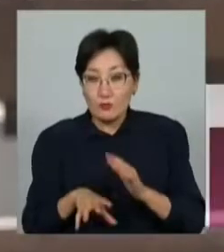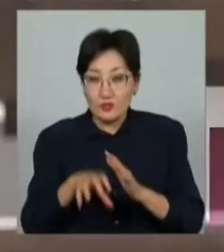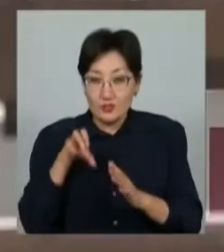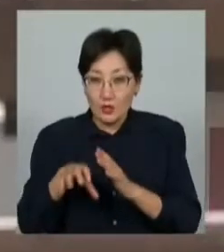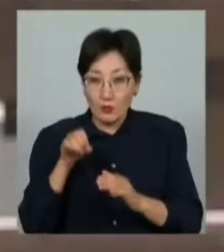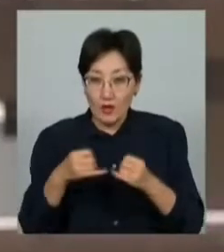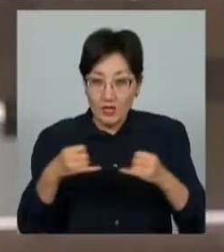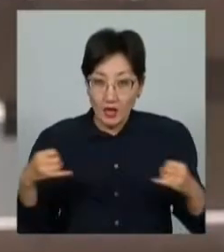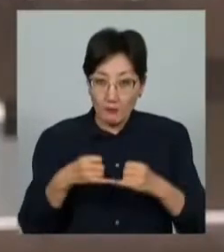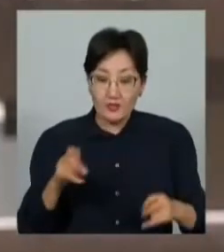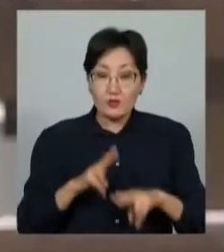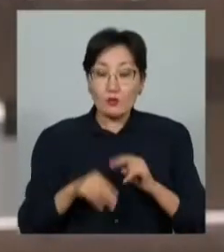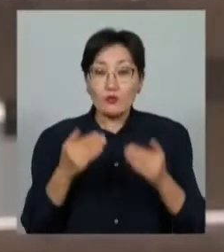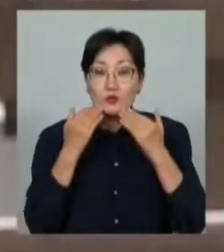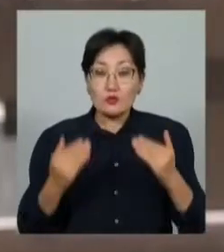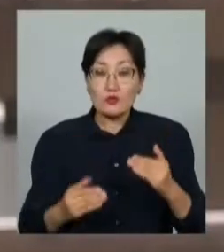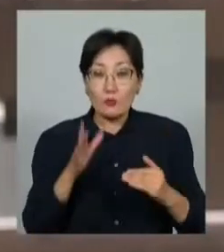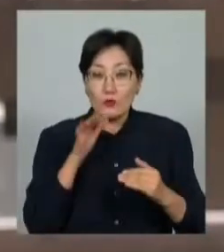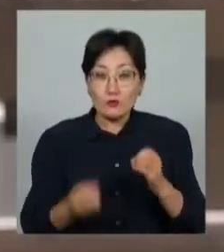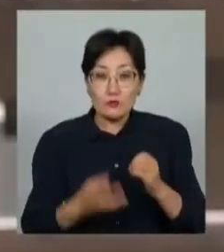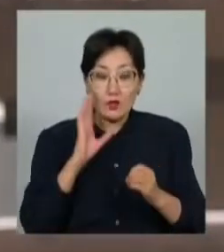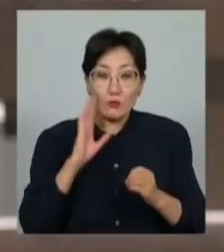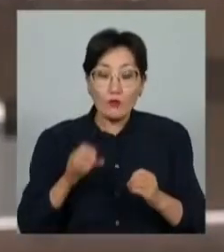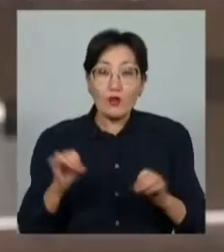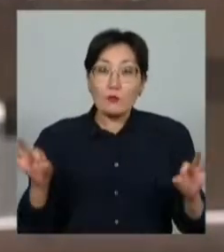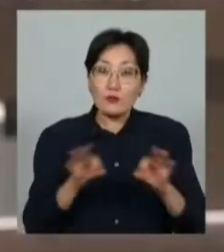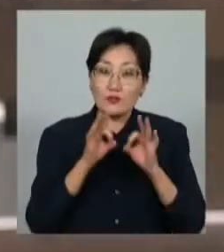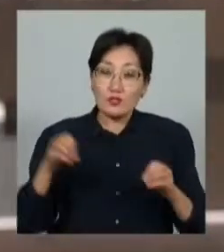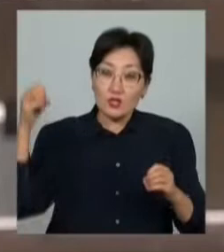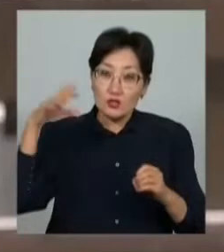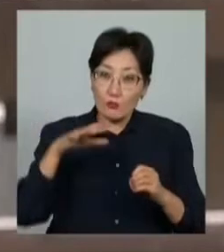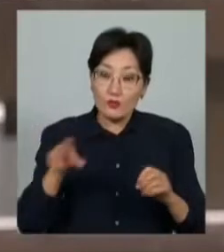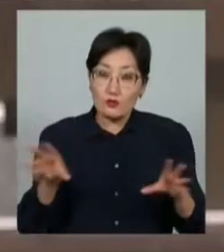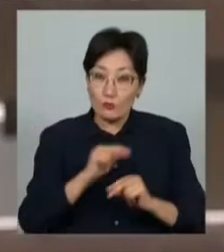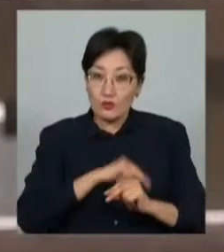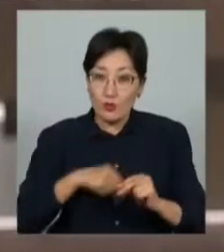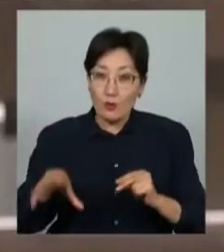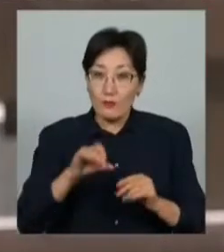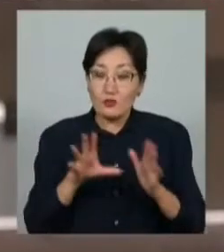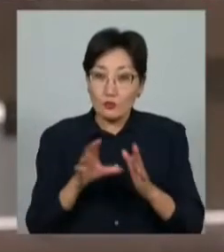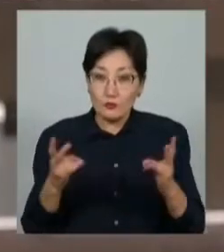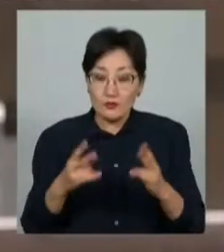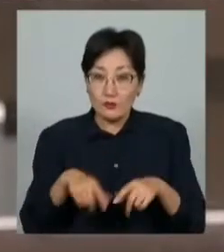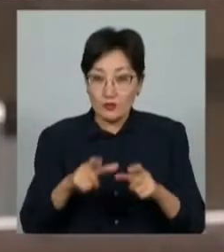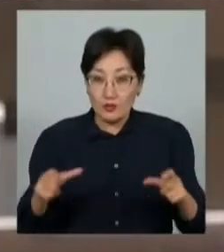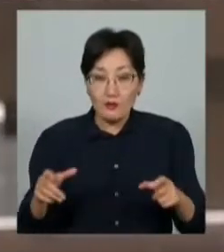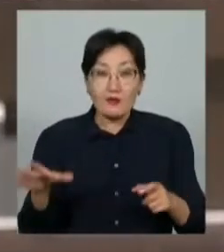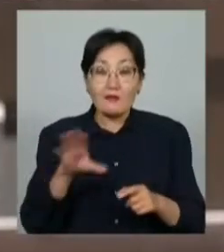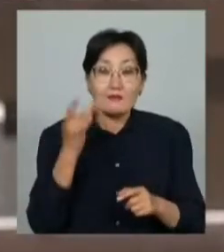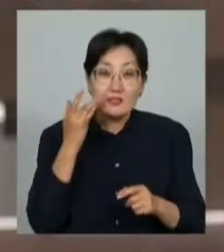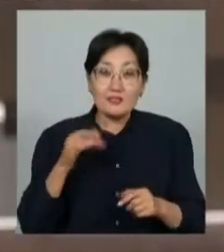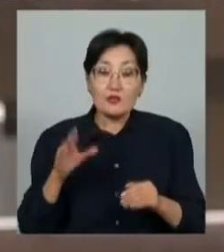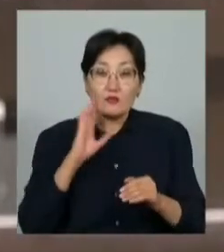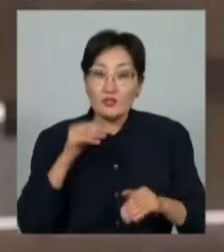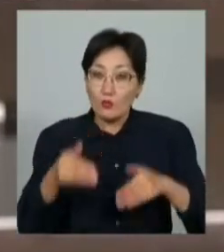пен кабель орналасқан. Соңғы уақыттағы субұрқақтар музыка және жарықпен жұмыс істегендіктен оның бәріне тоқ керек. Тұрғындарға қанша жерден суға